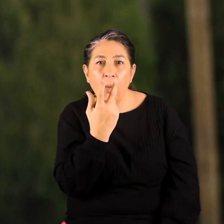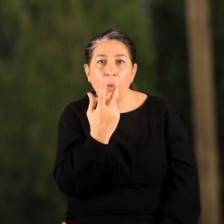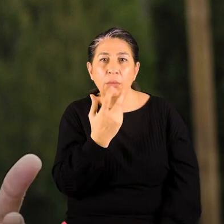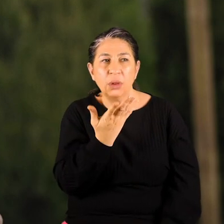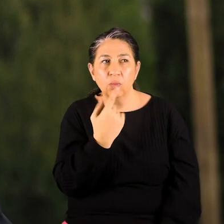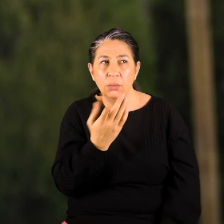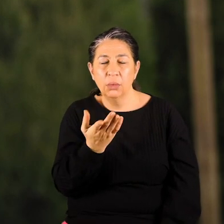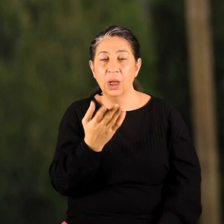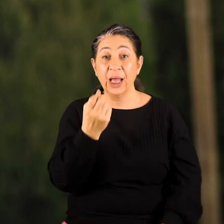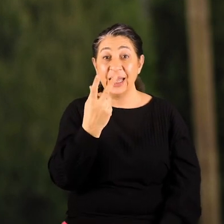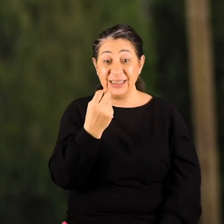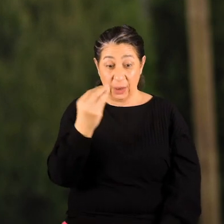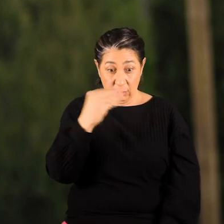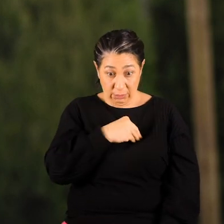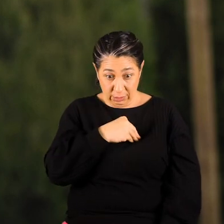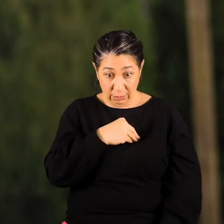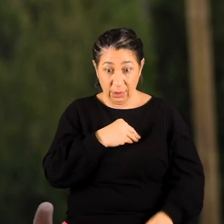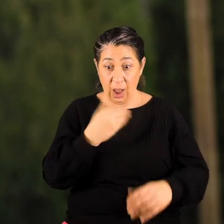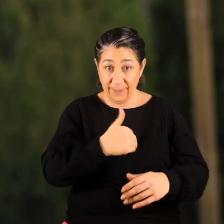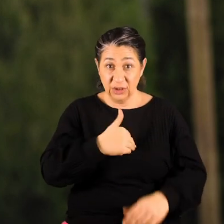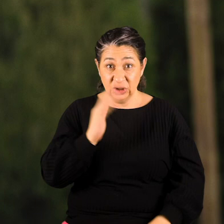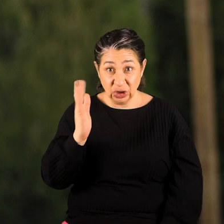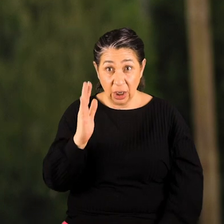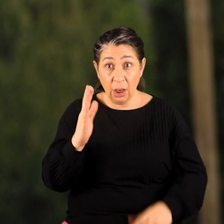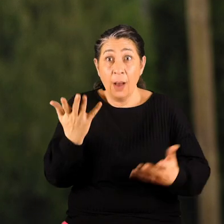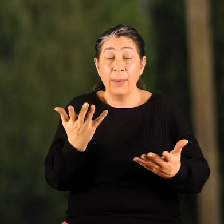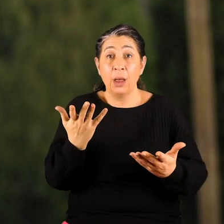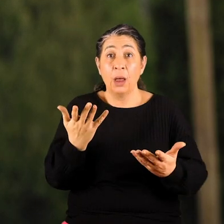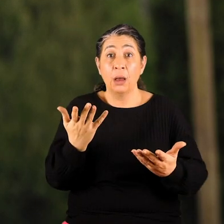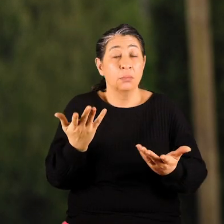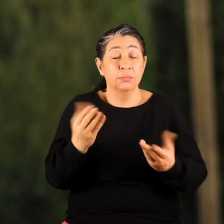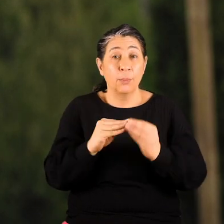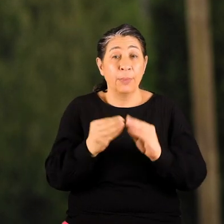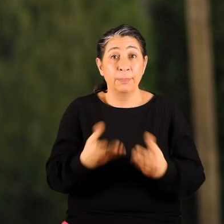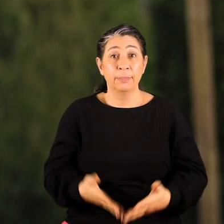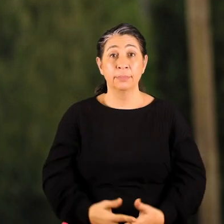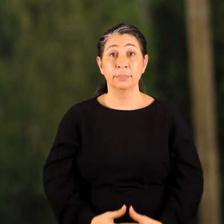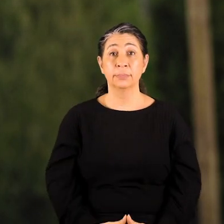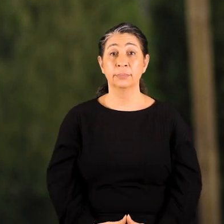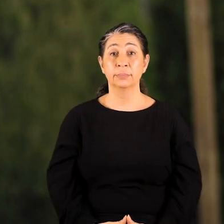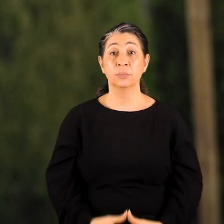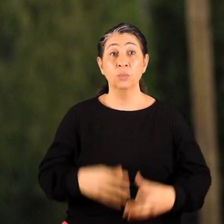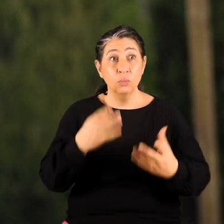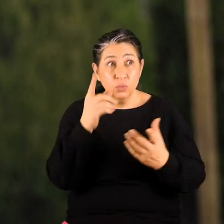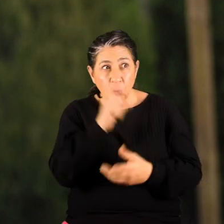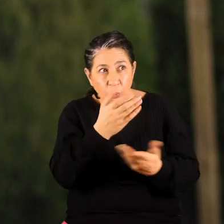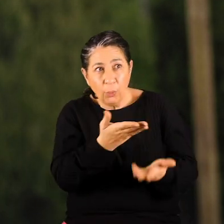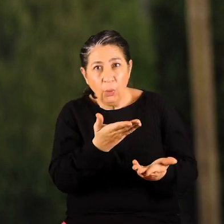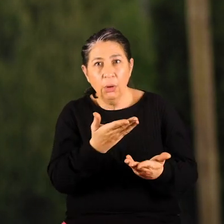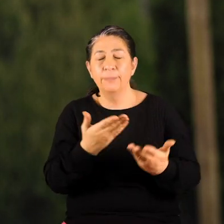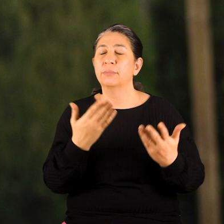Ne diyor bu yani? Kanser teşhisi almış. Ameliyat olacak. Sorusu bu mu yani? Hani soru bu olabilir mi? Evet, soru bu. Çünkü benim için o önemliydi yani.